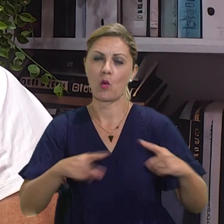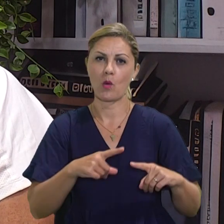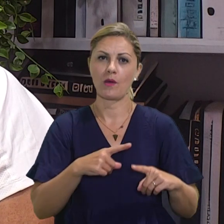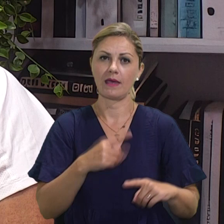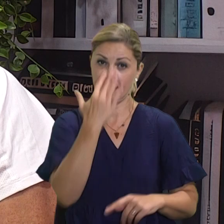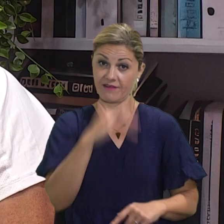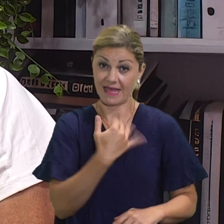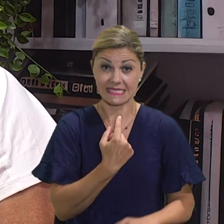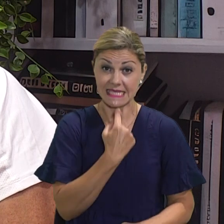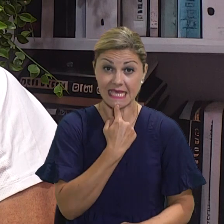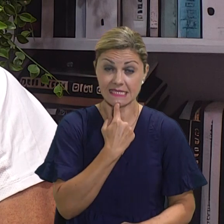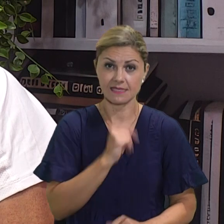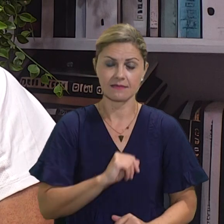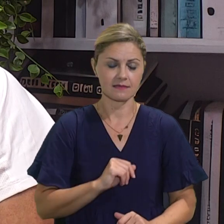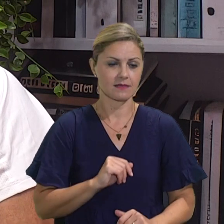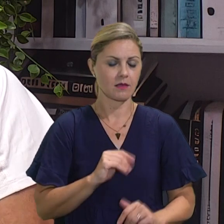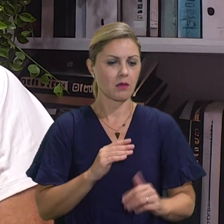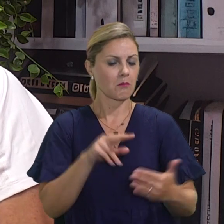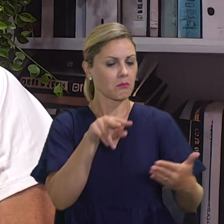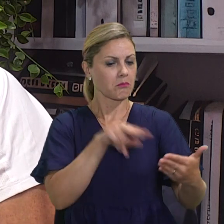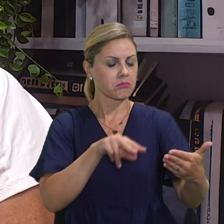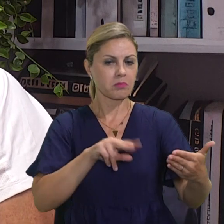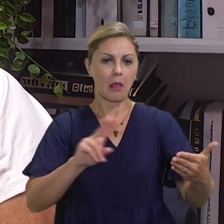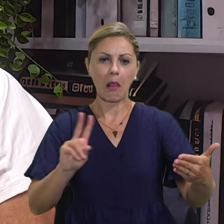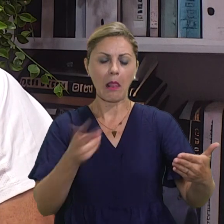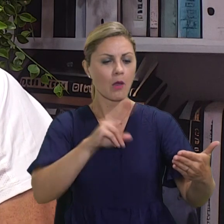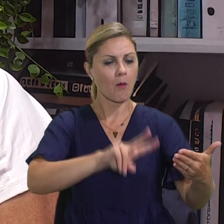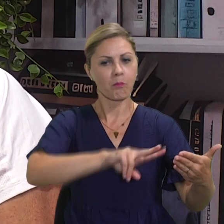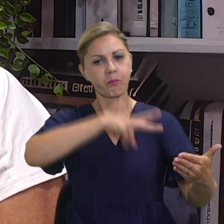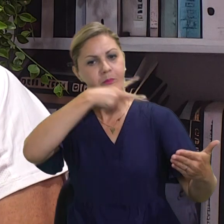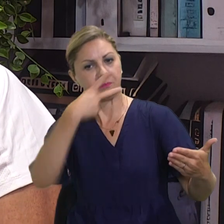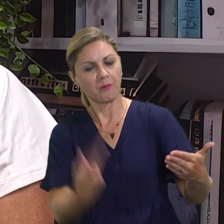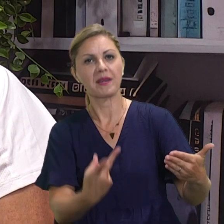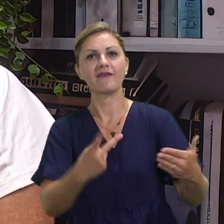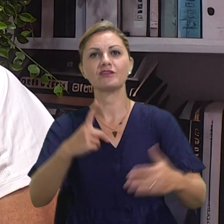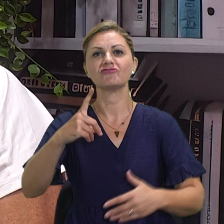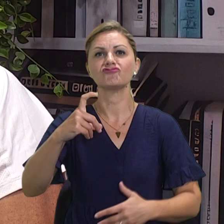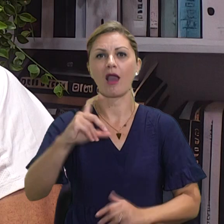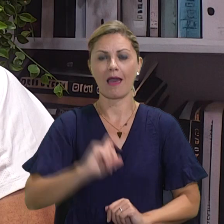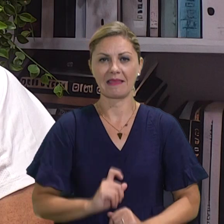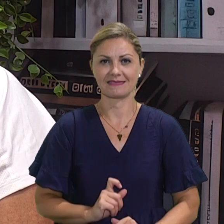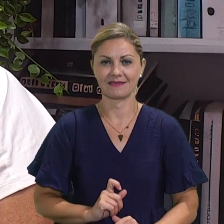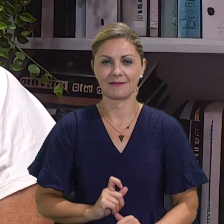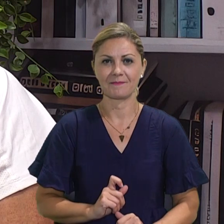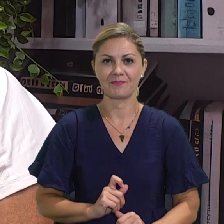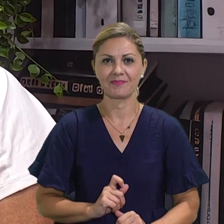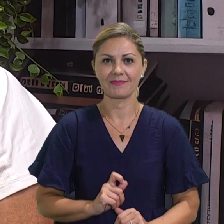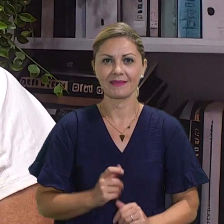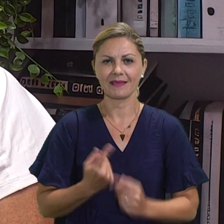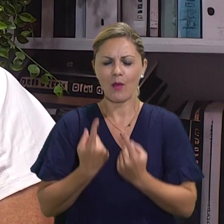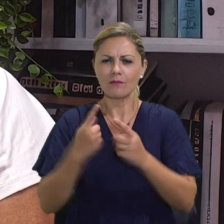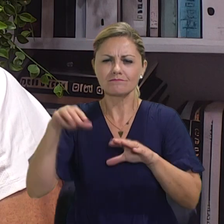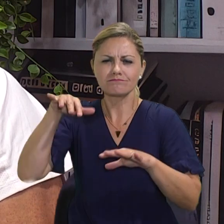pjesmu napisati jednostavno prevod na čakavicu. I onda je to drukčiji ritam, drukčija je